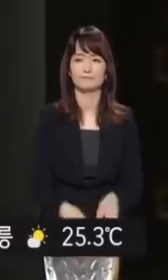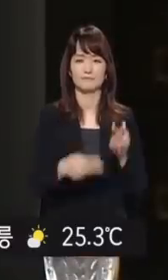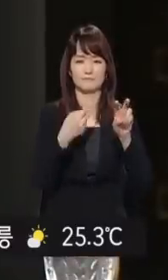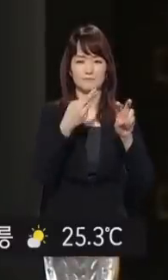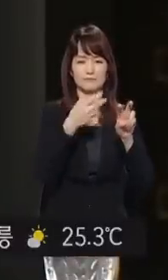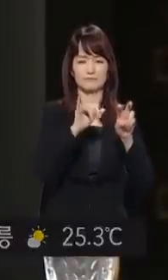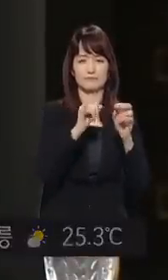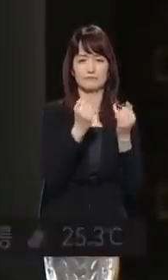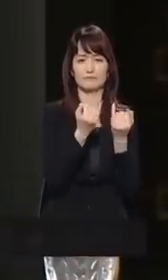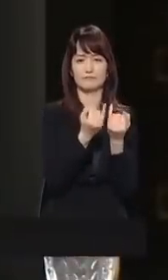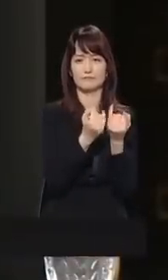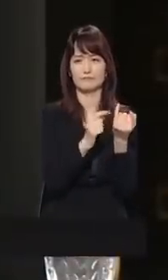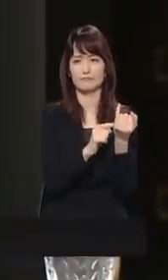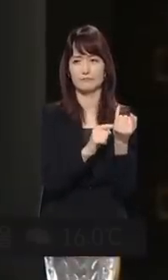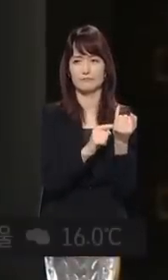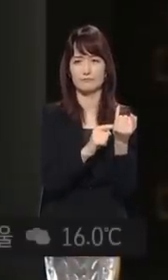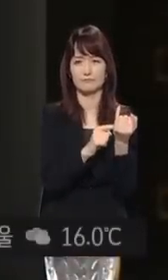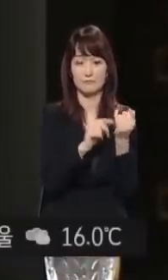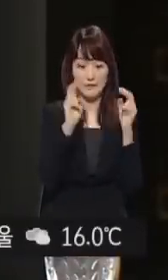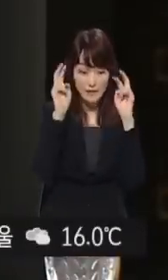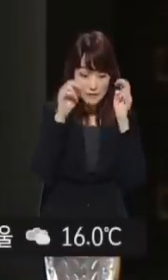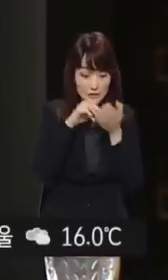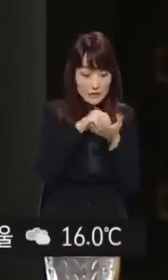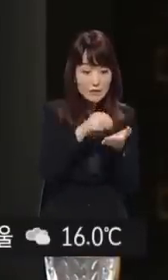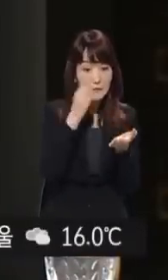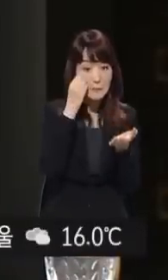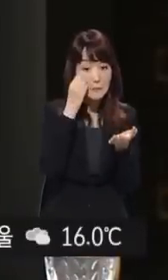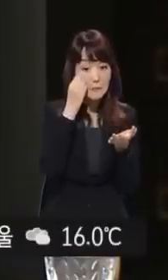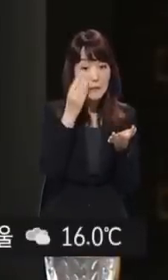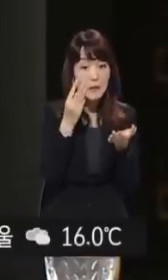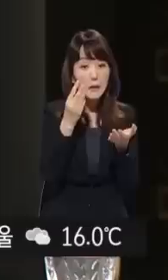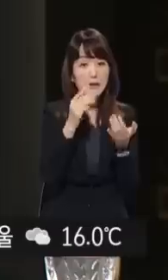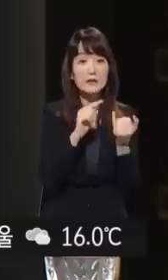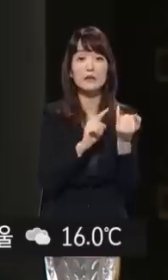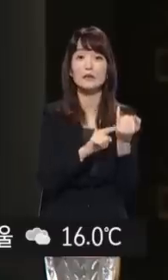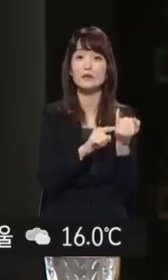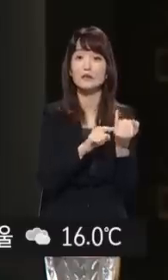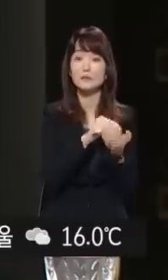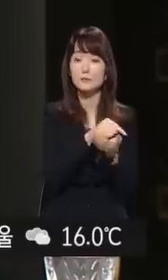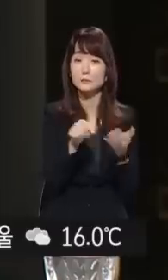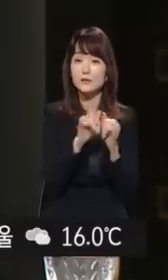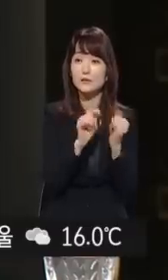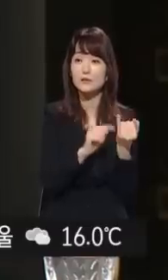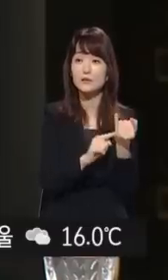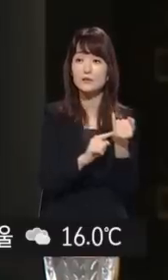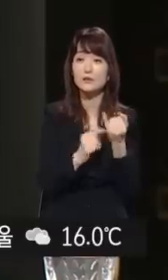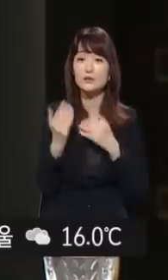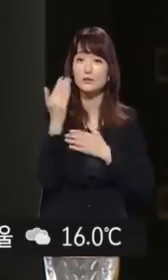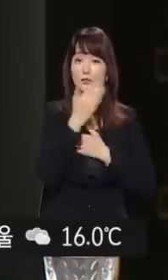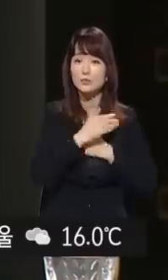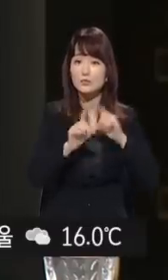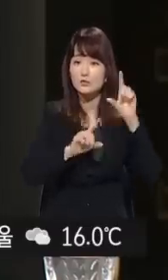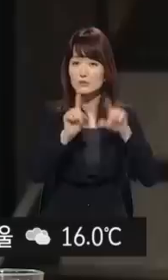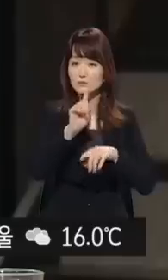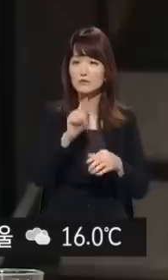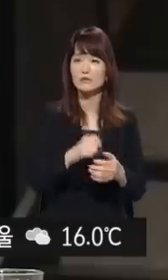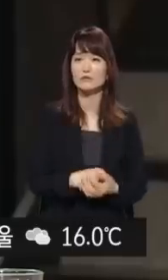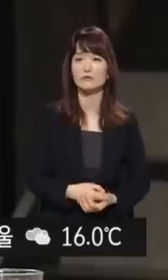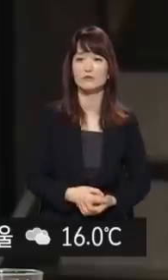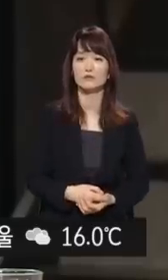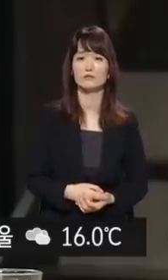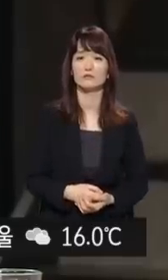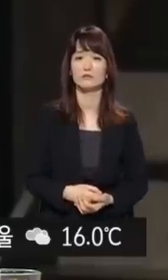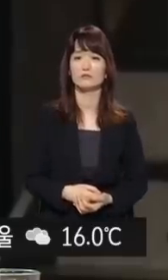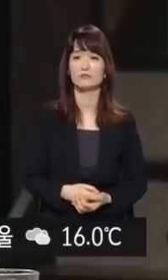20대 정말 석 달 취업한지 석 달 된이 새내기 직장인 피해자분의 지금 상태가 어떠십니까 사실